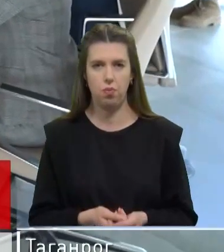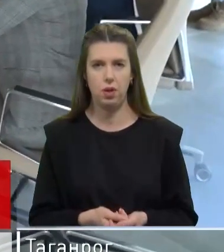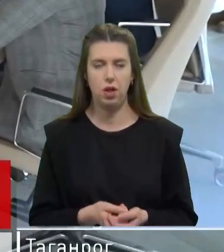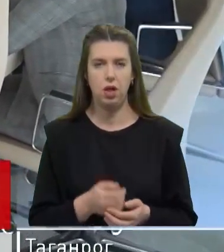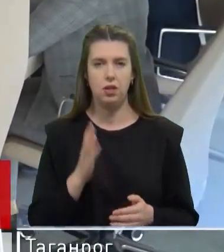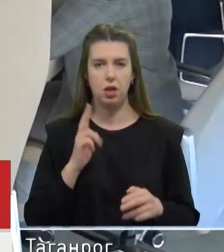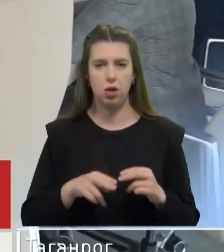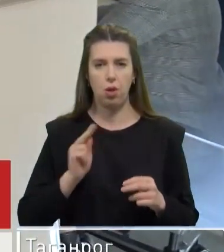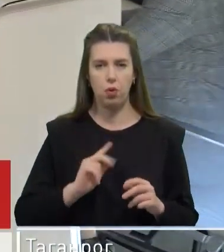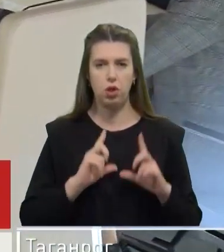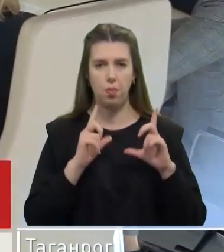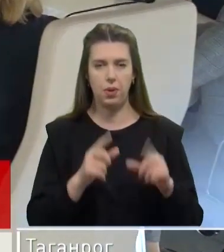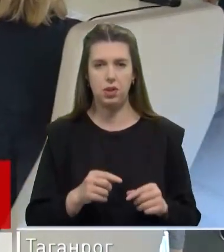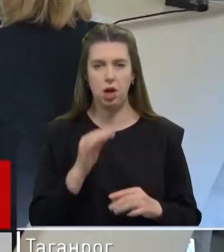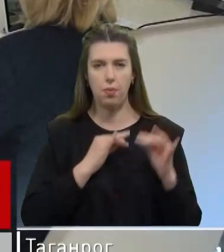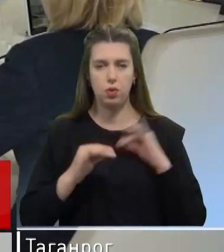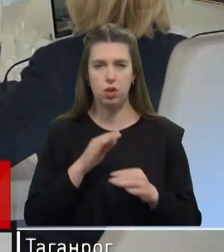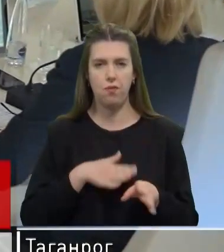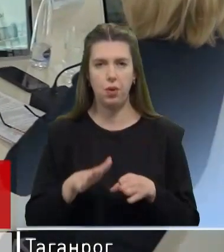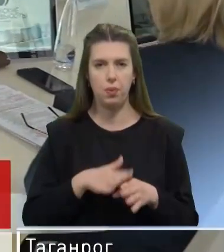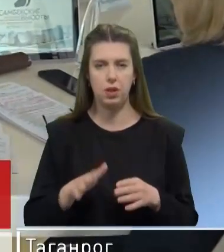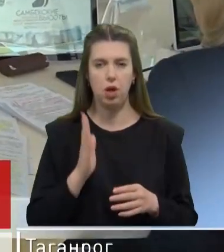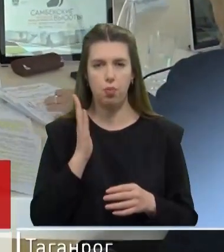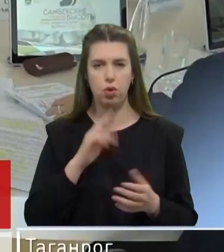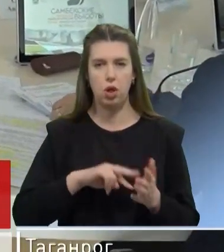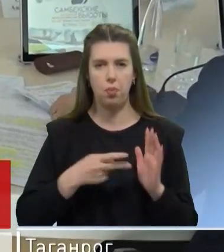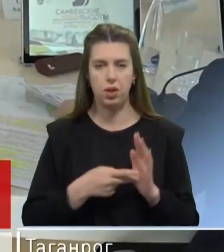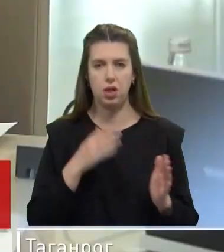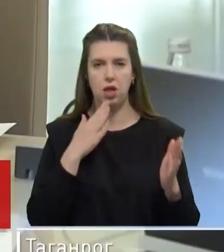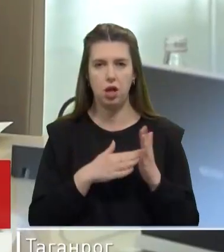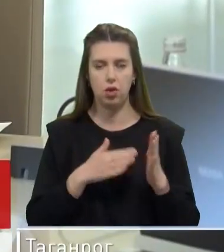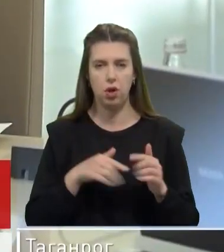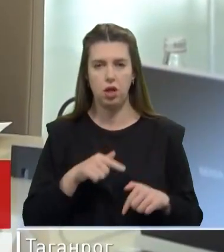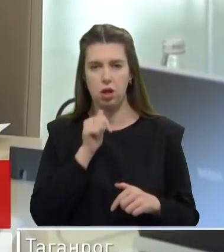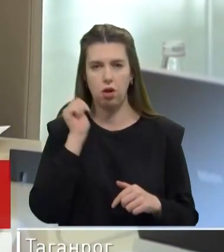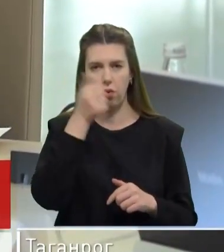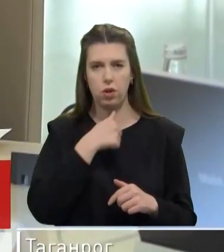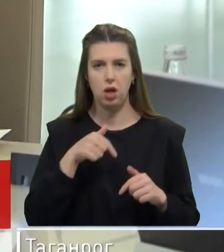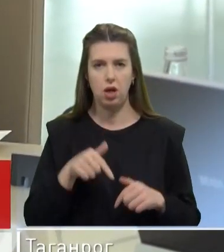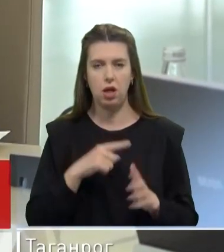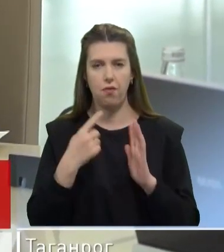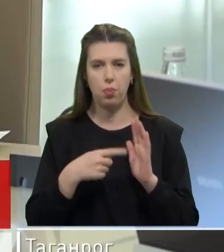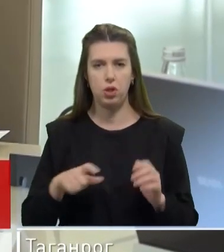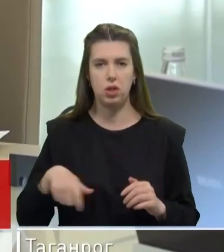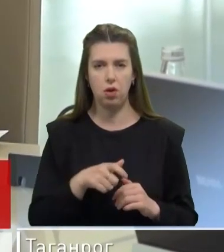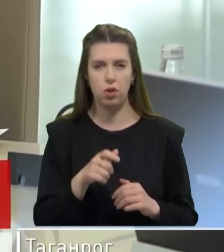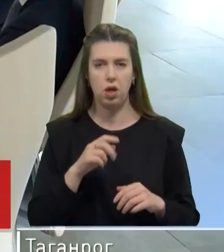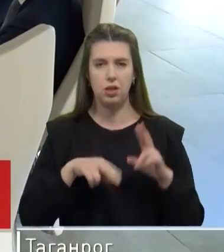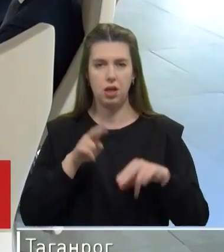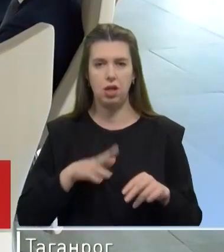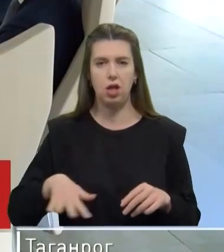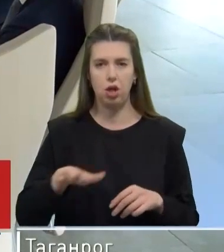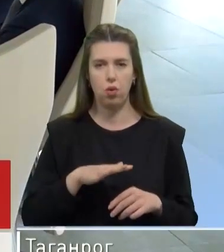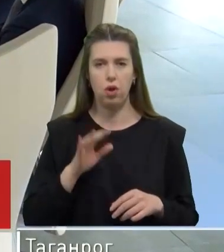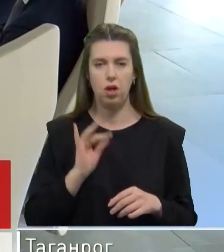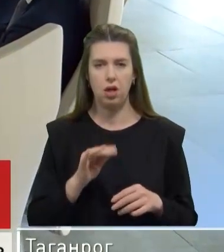О завершении рабочей поездки обсудили реализацию оперативного плана в Таганроге на этот год. Это и вопросы дорог, благоустройства